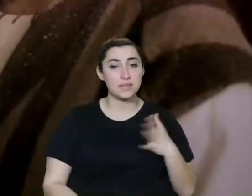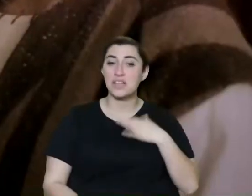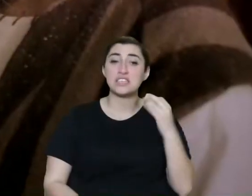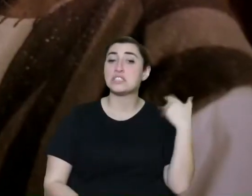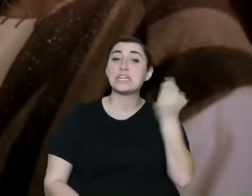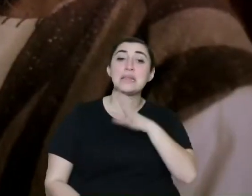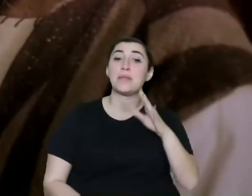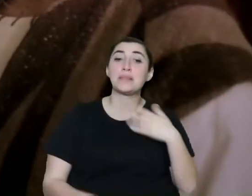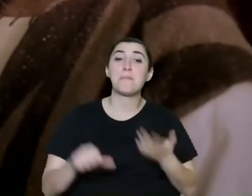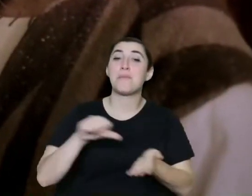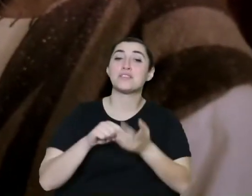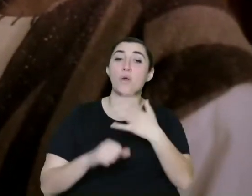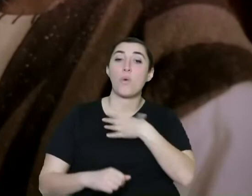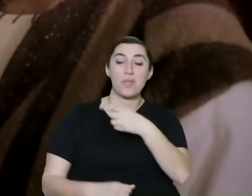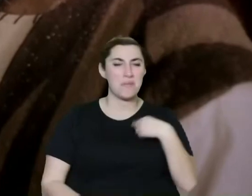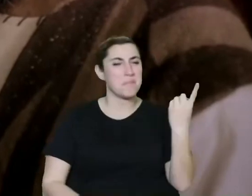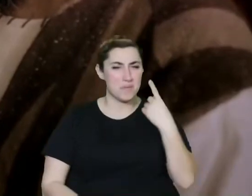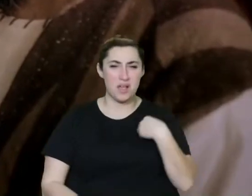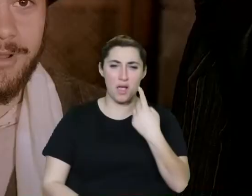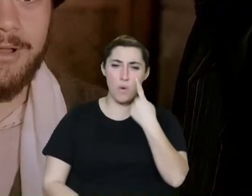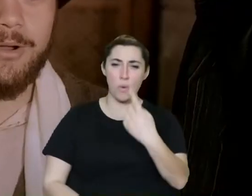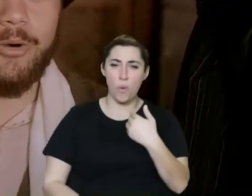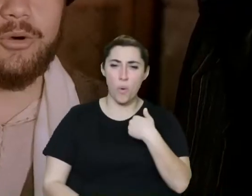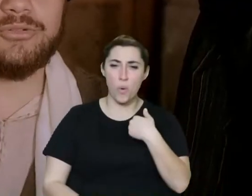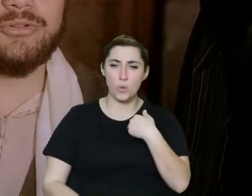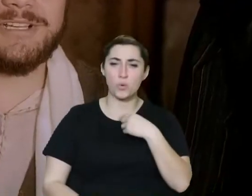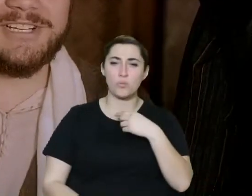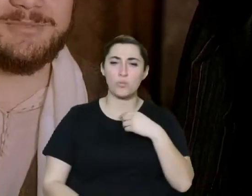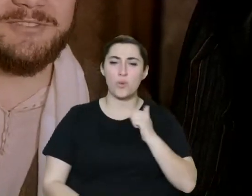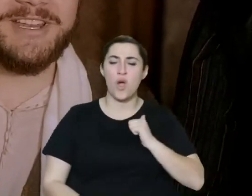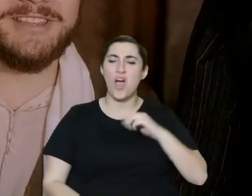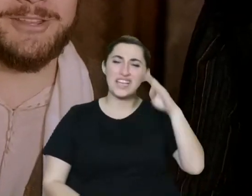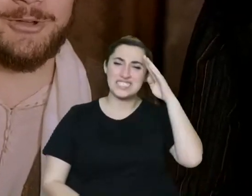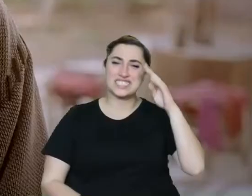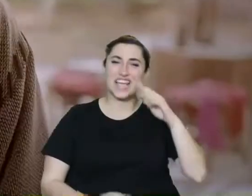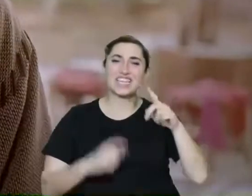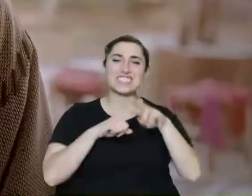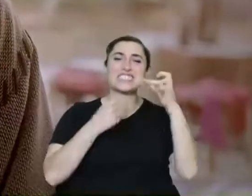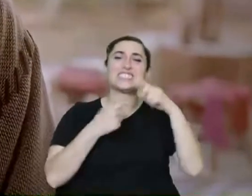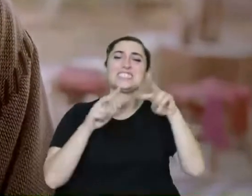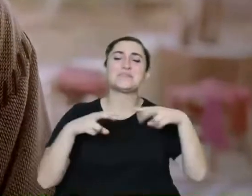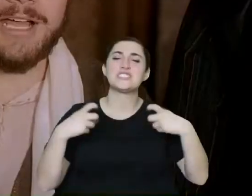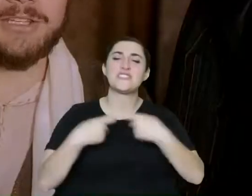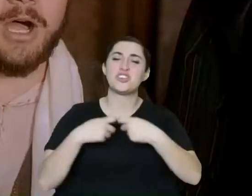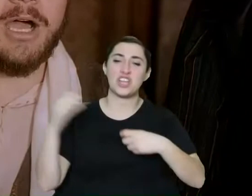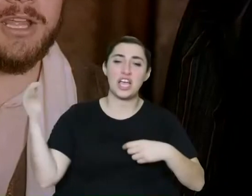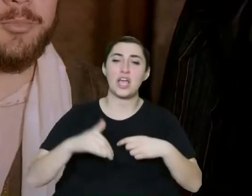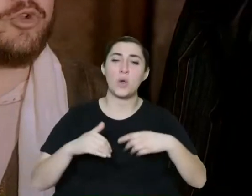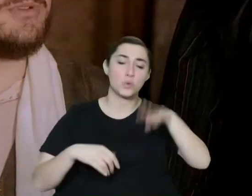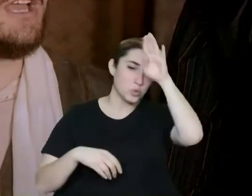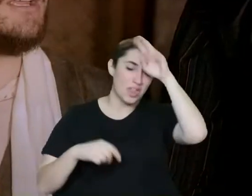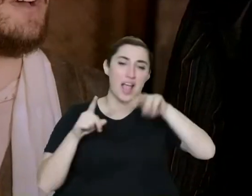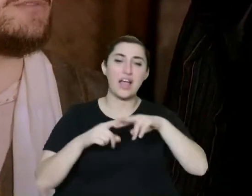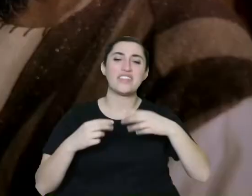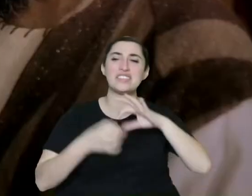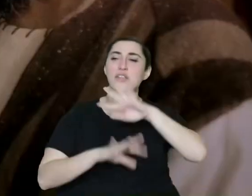hiç gitmemişim başkent Konya'ya. Ben bir kere gördüm. Ordu Kırım seferinden dönende Sultan Alaaddin ahaliye büyük